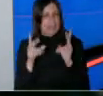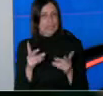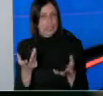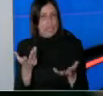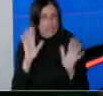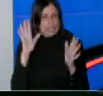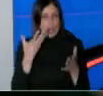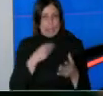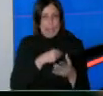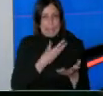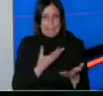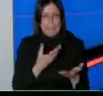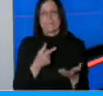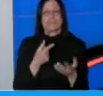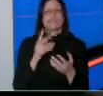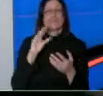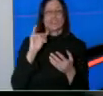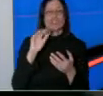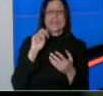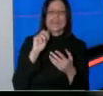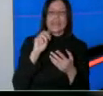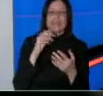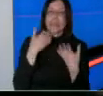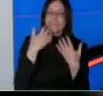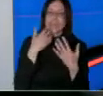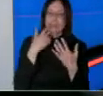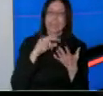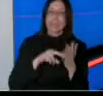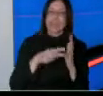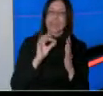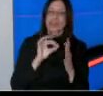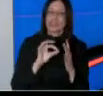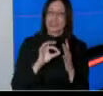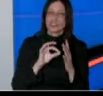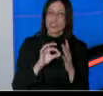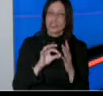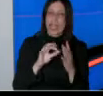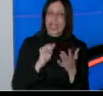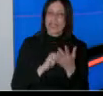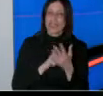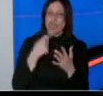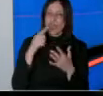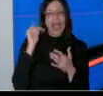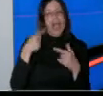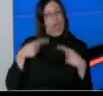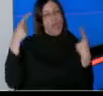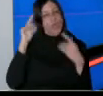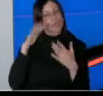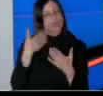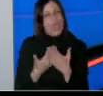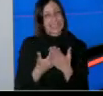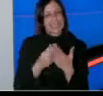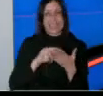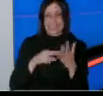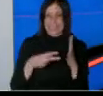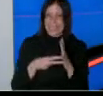ניתן לא לבחור את הקרדיט, שי ניב היה כתב פרשן פוליטי של העיתון גלובס, והיום יועץ אסטרטגי, נכון שי? נכון, ערב טוב, מה